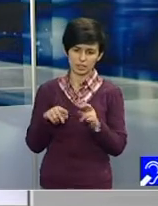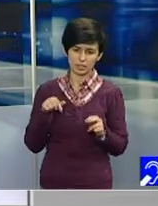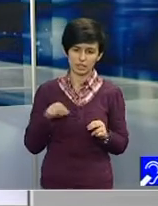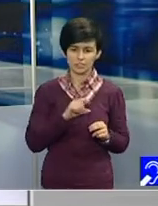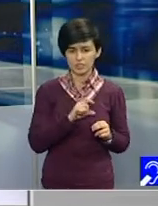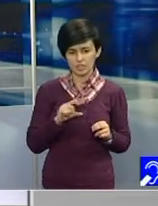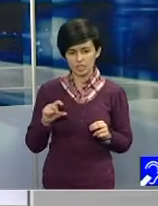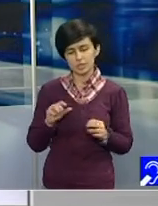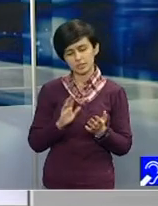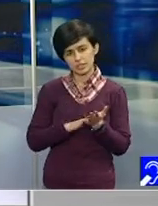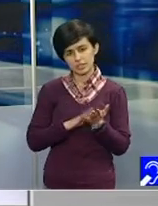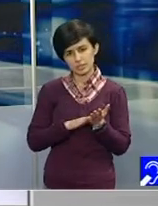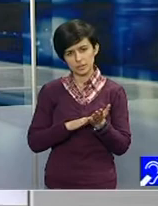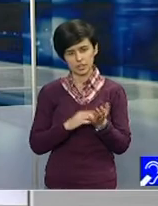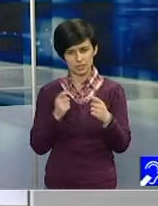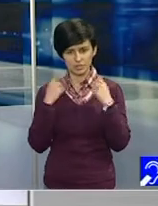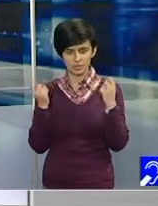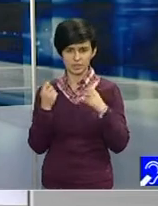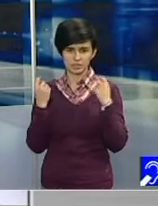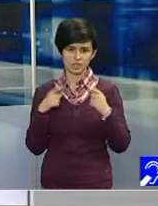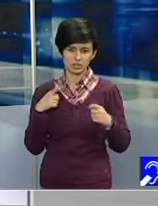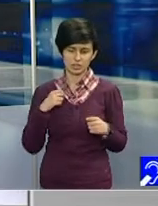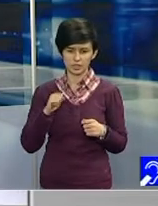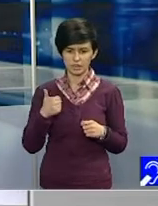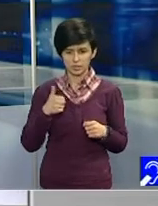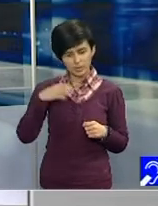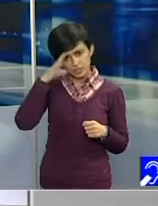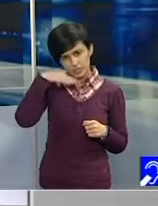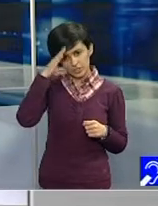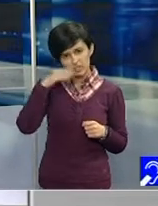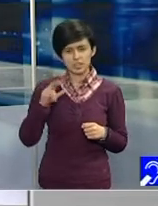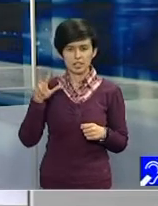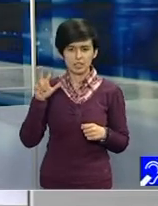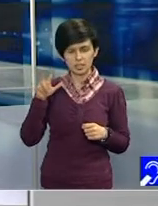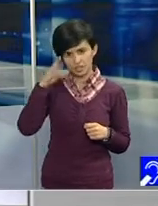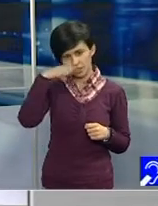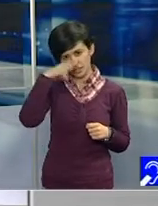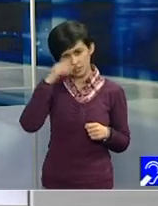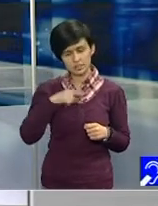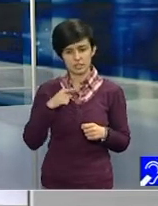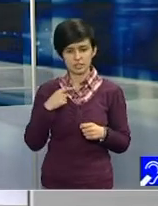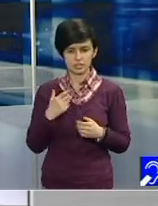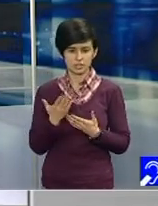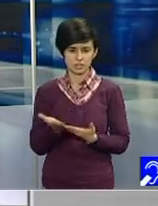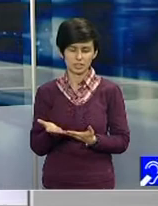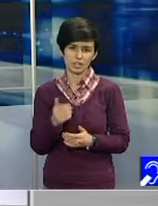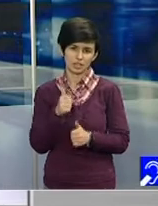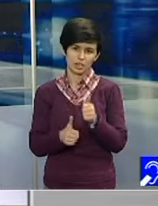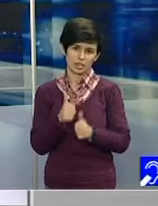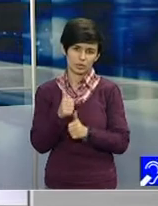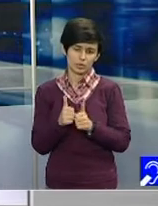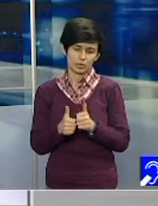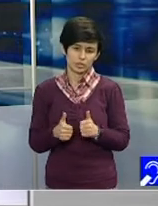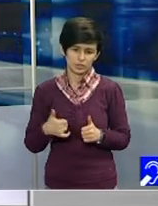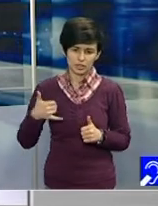Din această cauză, din acest motiv, festivalul va ține 11 zile anul acesta. 3 zile sunt dedicate concursului Jazz in the